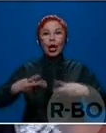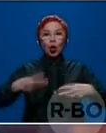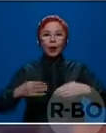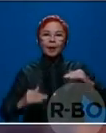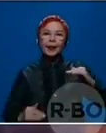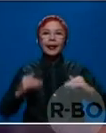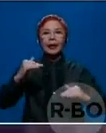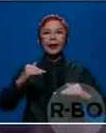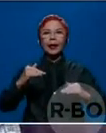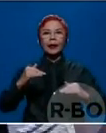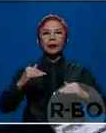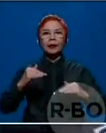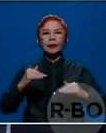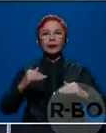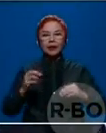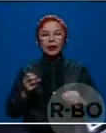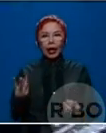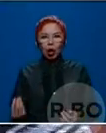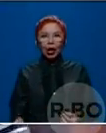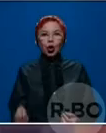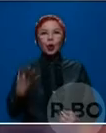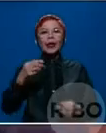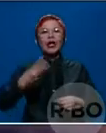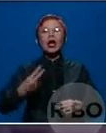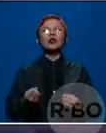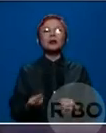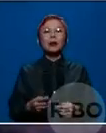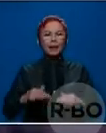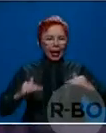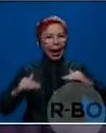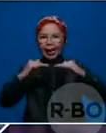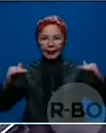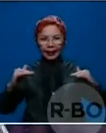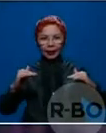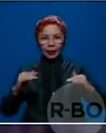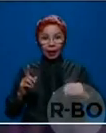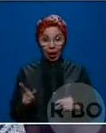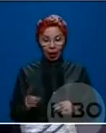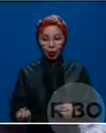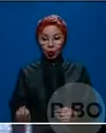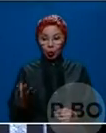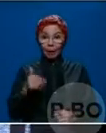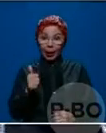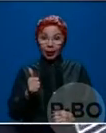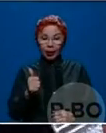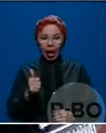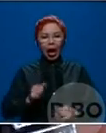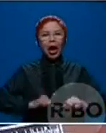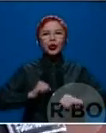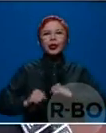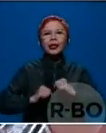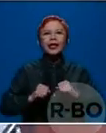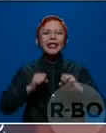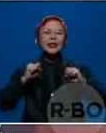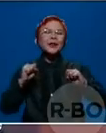meningkatkan pertumbuhan Economic growth with equity berkeadilan karena dengan pertumbuhan yang baik maka akan mengg ak akan